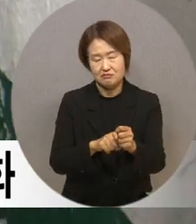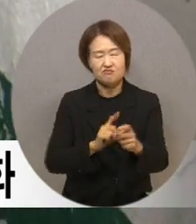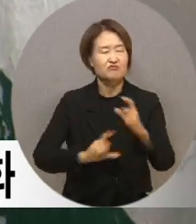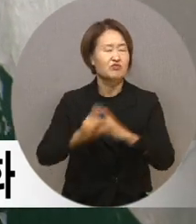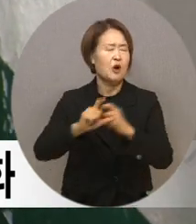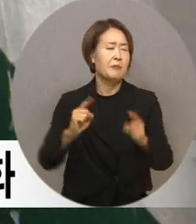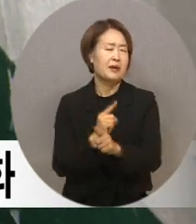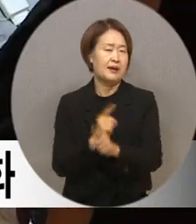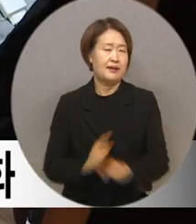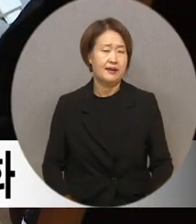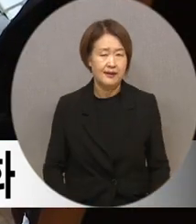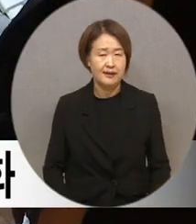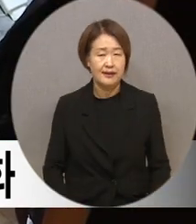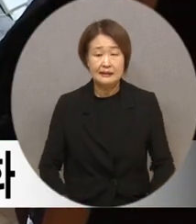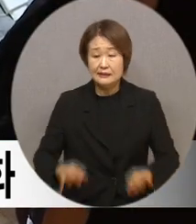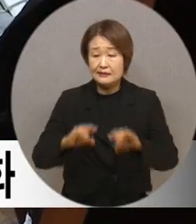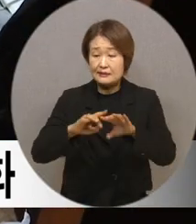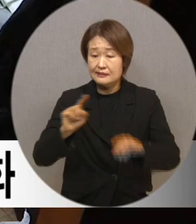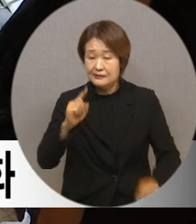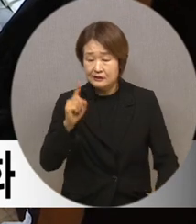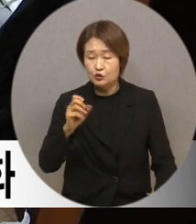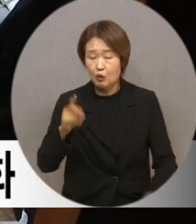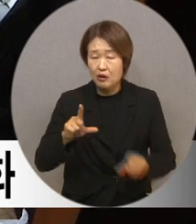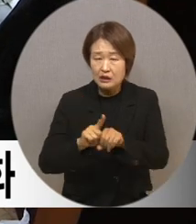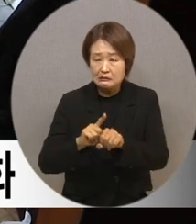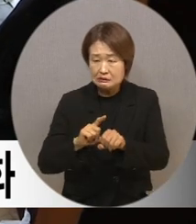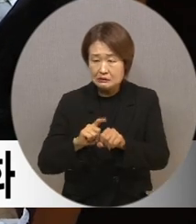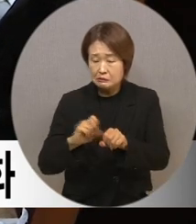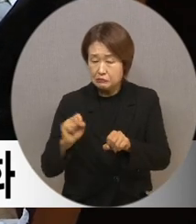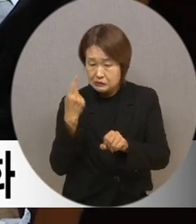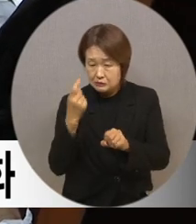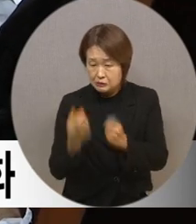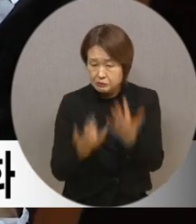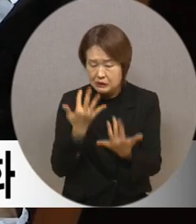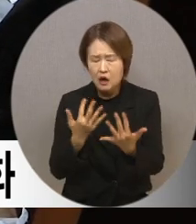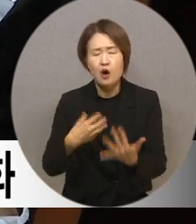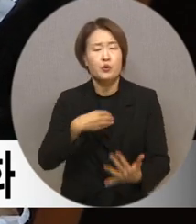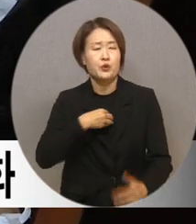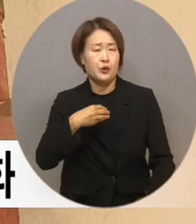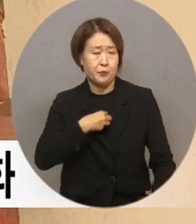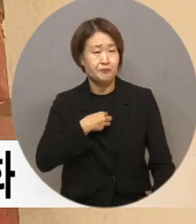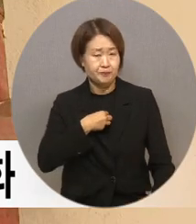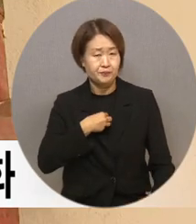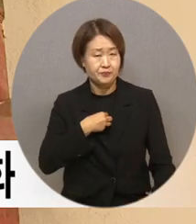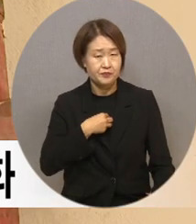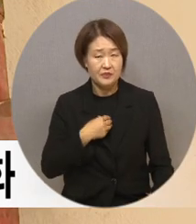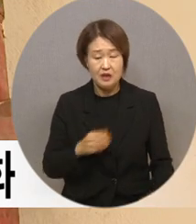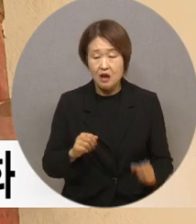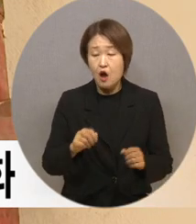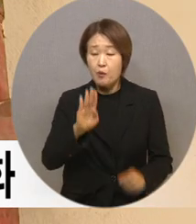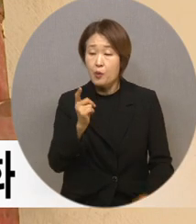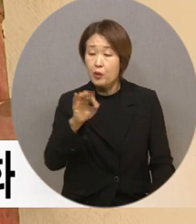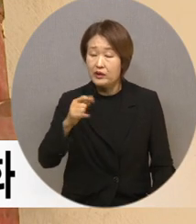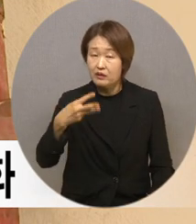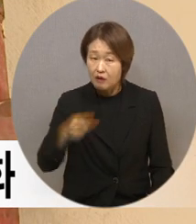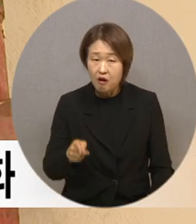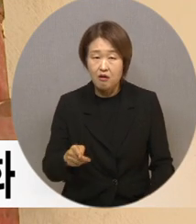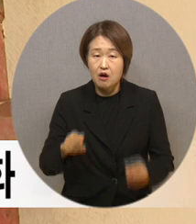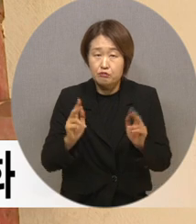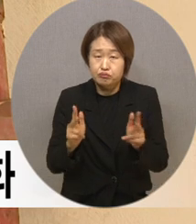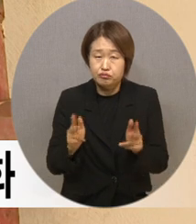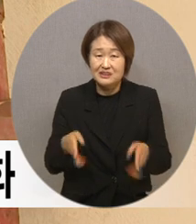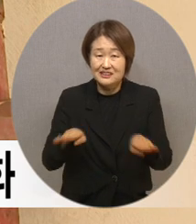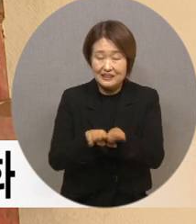또 난방기구 등 기기로 인한 사고 예방을 위해 취약계층 등의 관내 보일러 안전점검 강화,